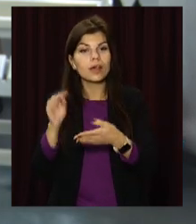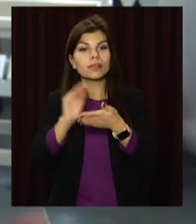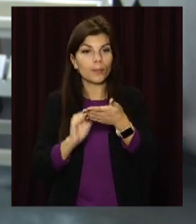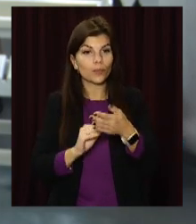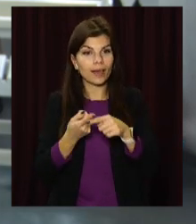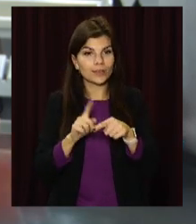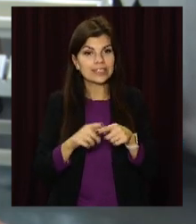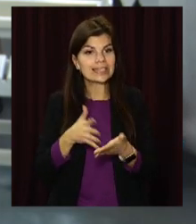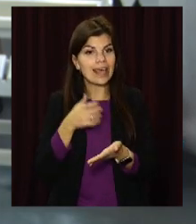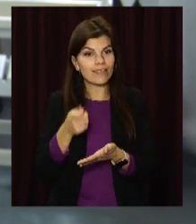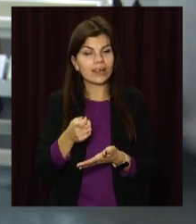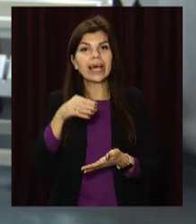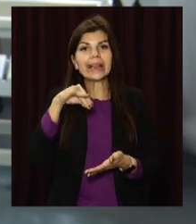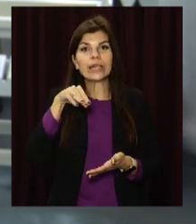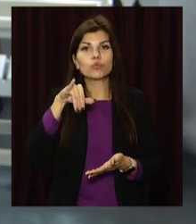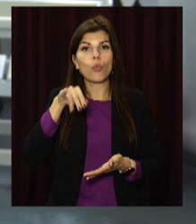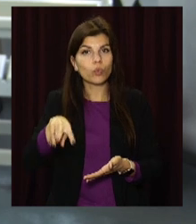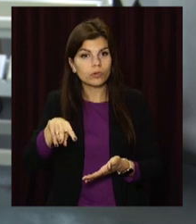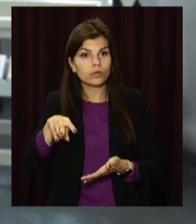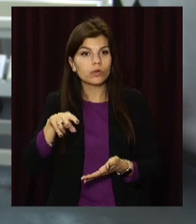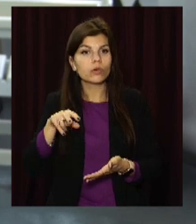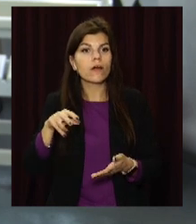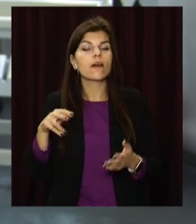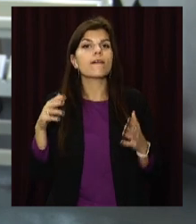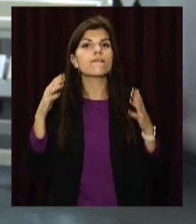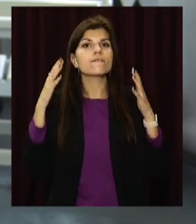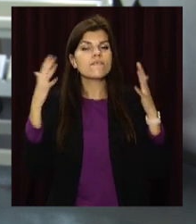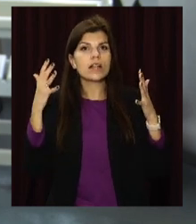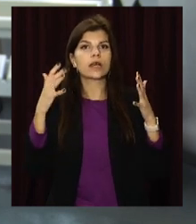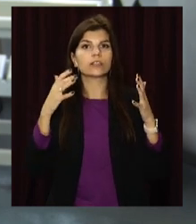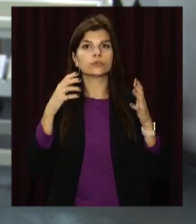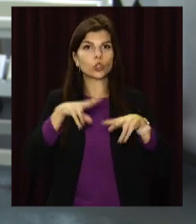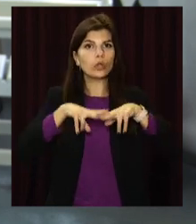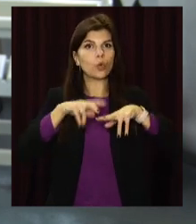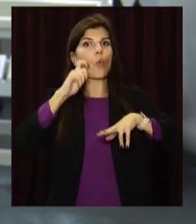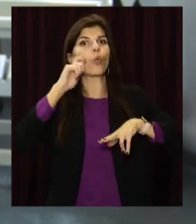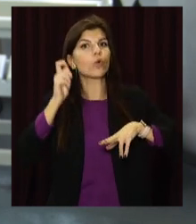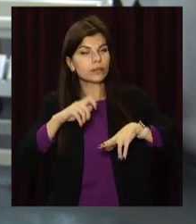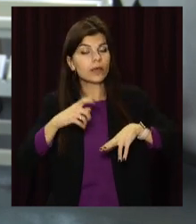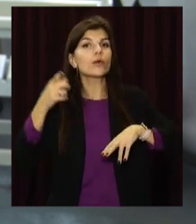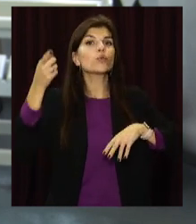цю заявку на титул Великої культурної столиці України. І тоді ми